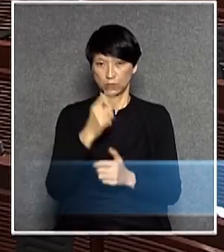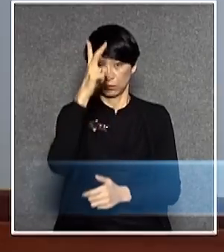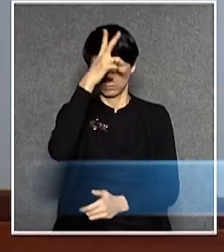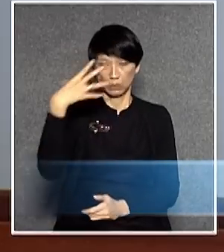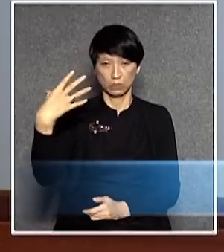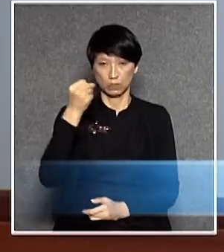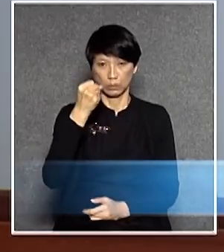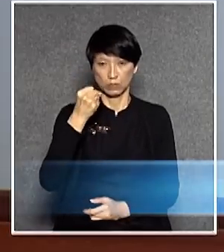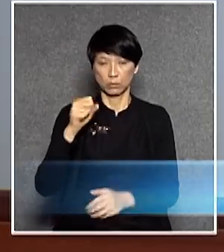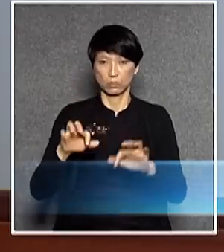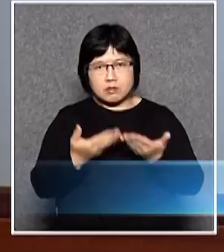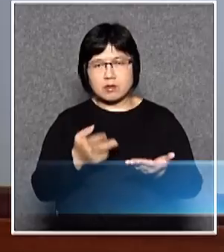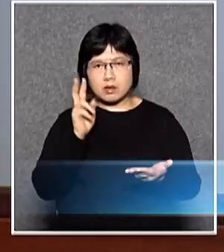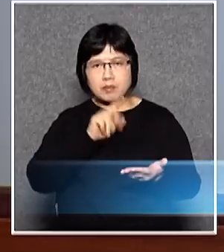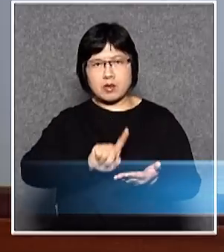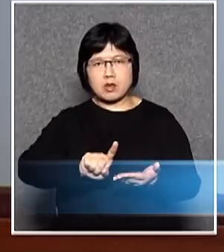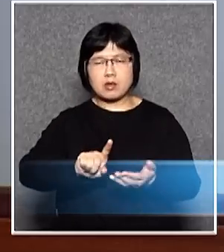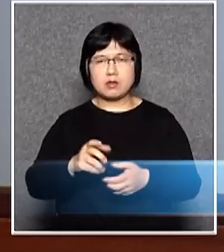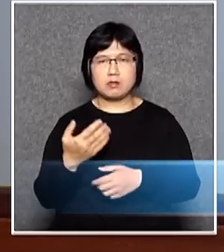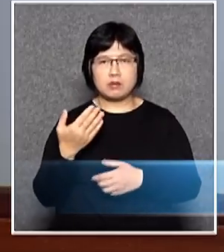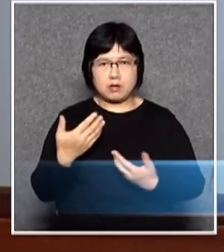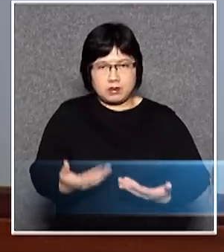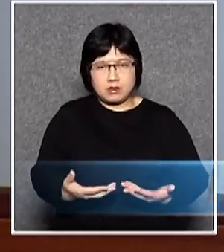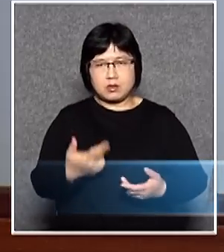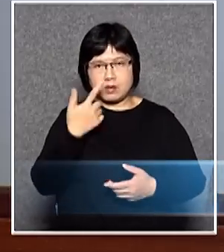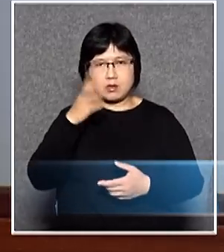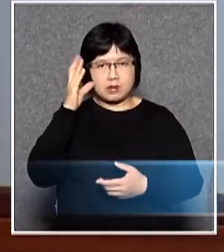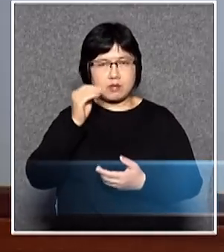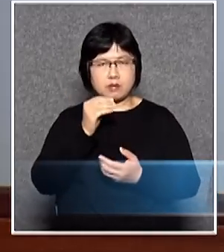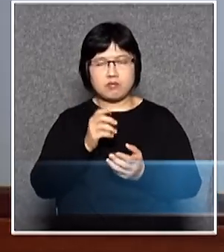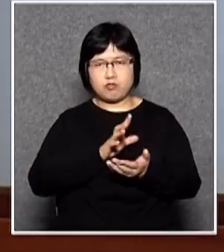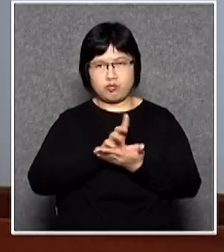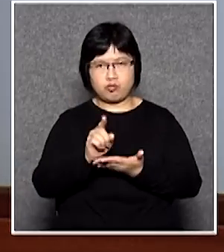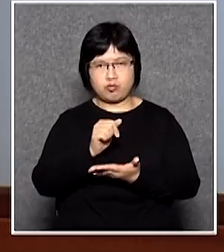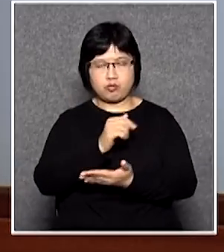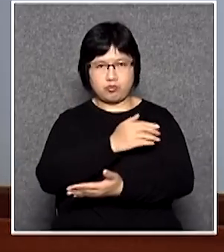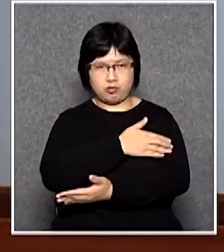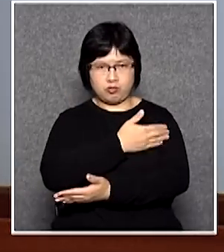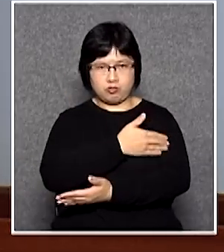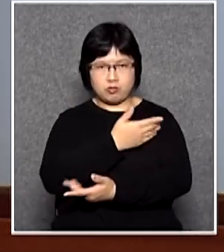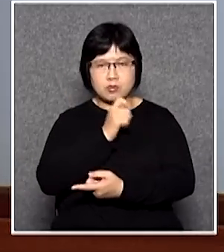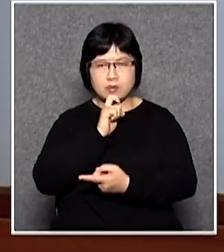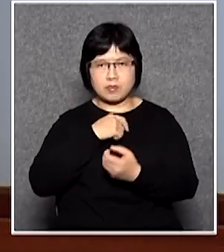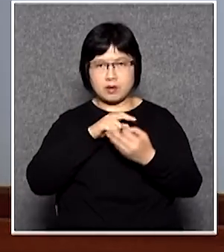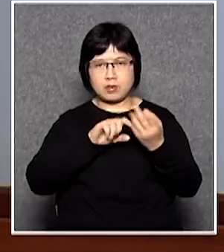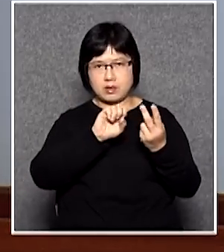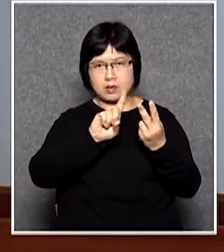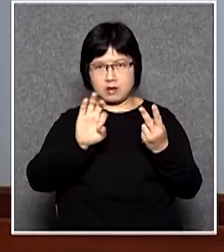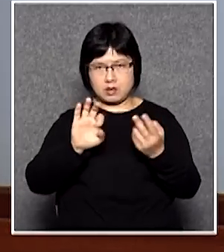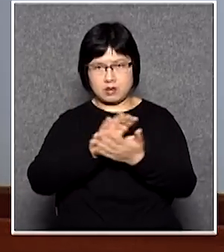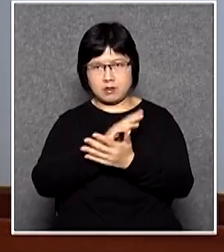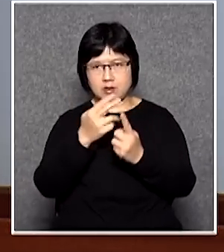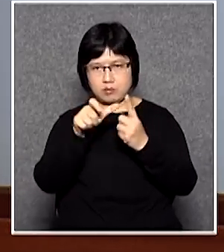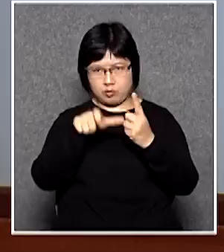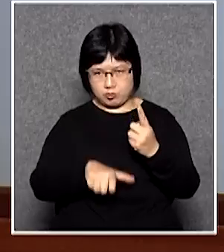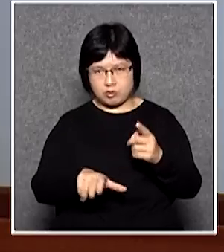的修正案发言。自从现任的新闻统筹专员冯伟光在2013年12月上任